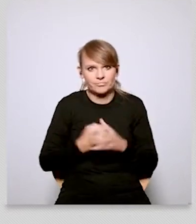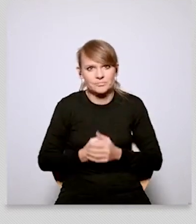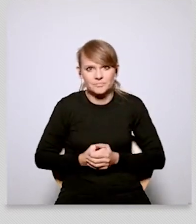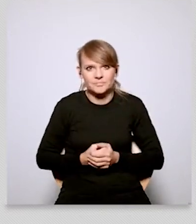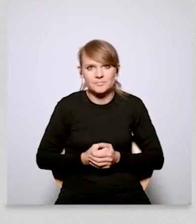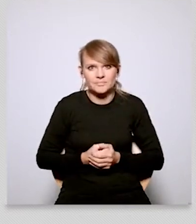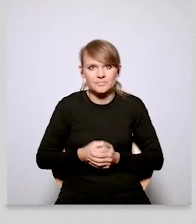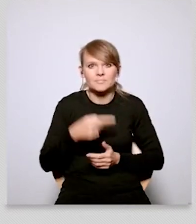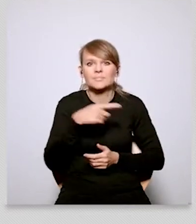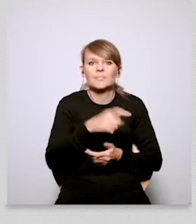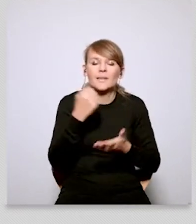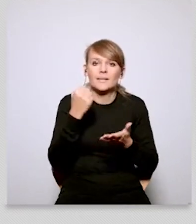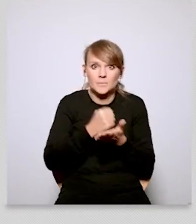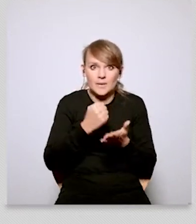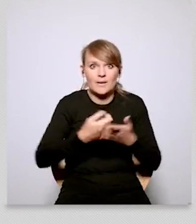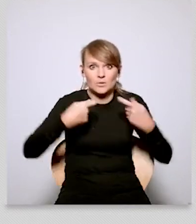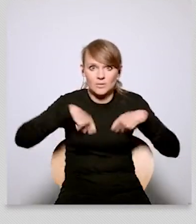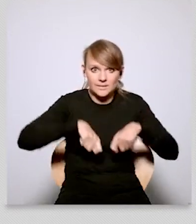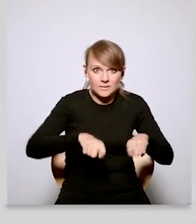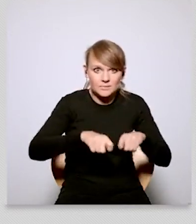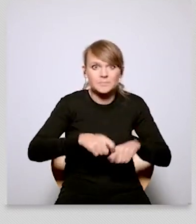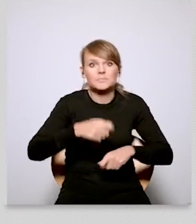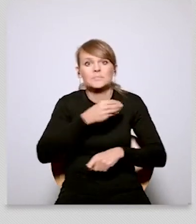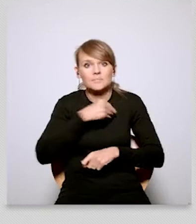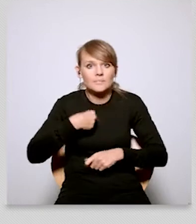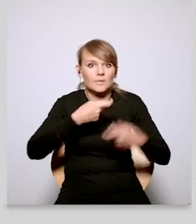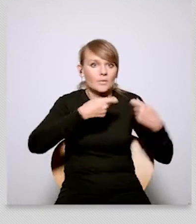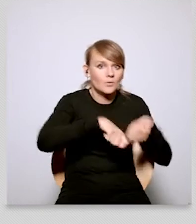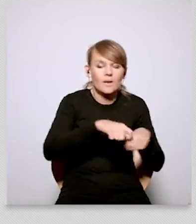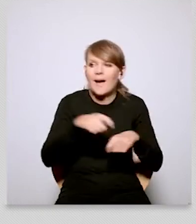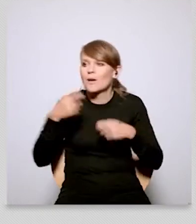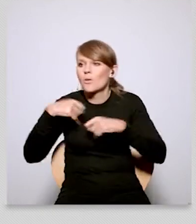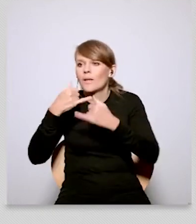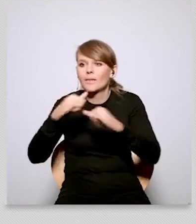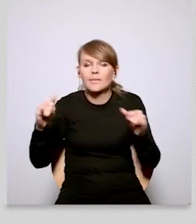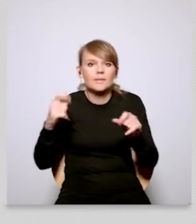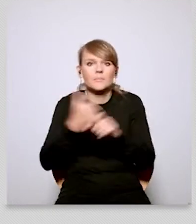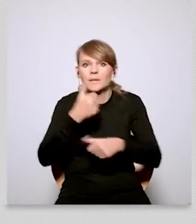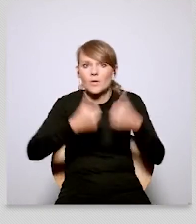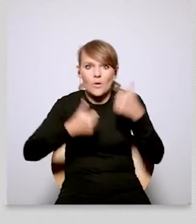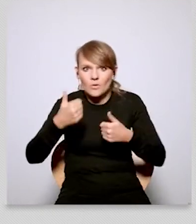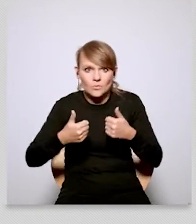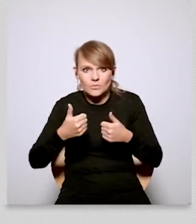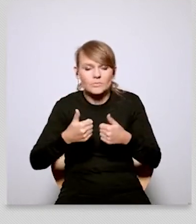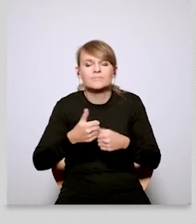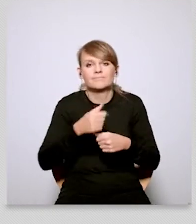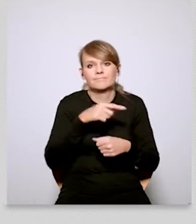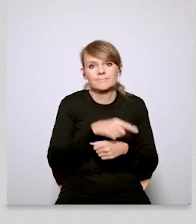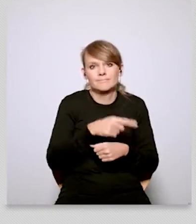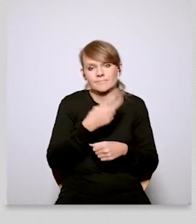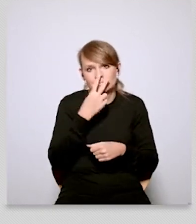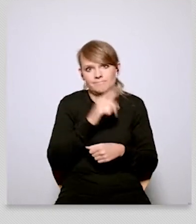kwestię dotyczącą rolnictwa i konkurencję polskich rolników z rolnikami z innych krajów, no to to są jakby dwa bieguny i drugim takim